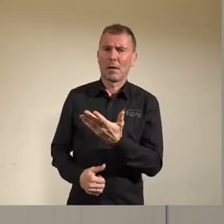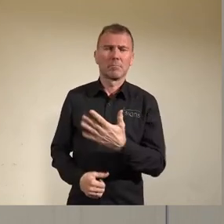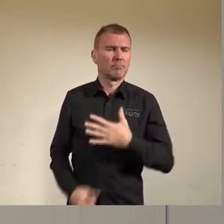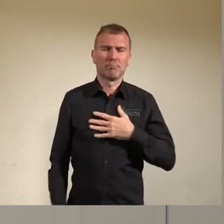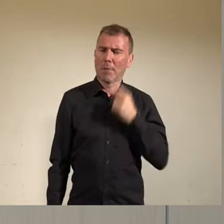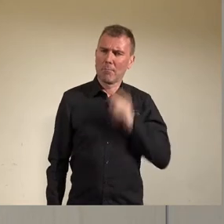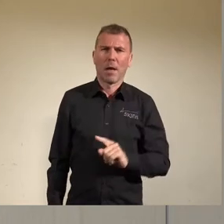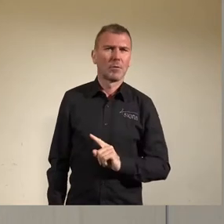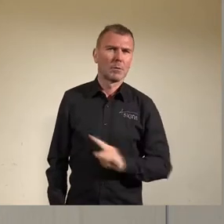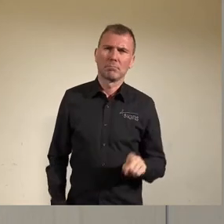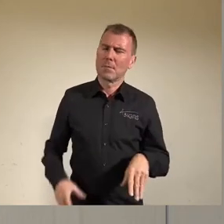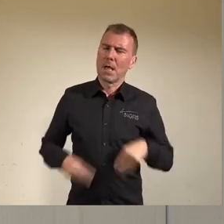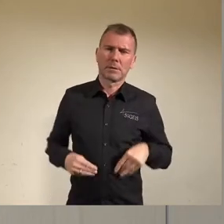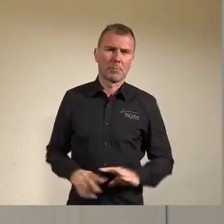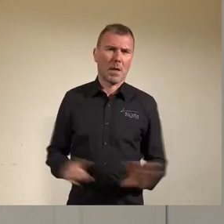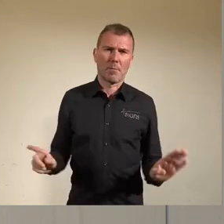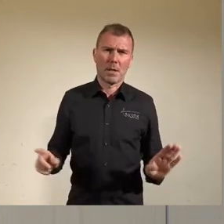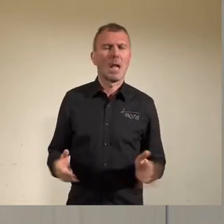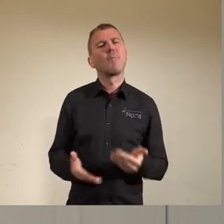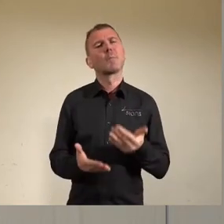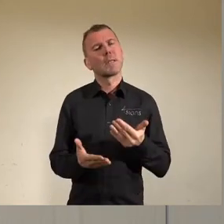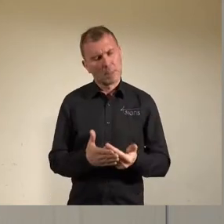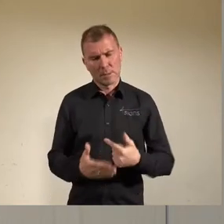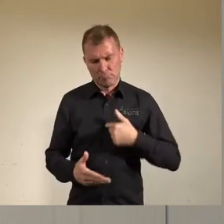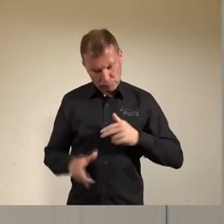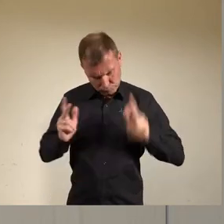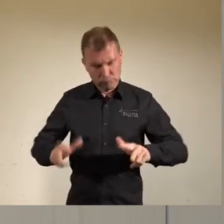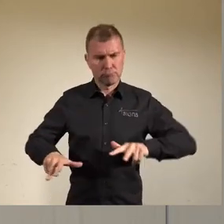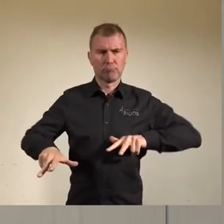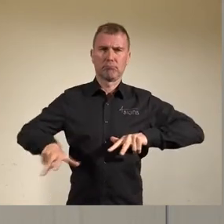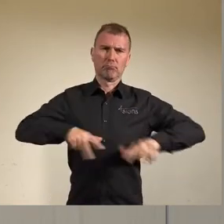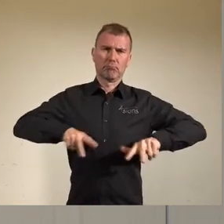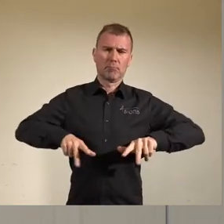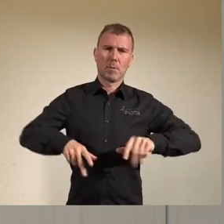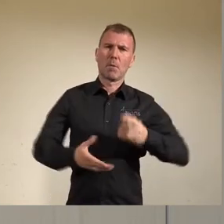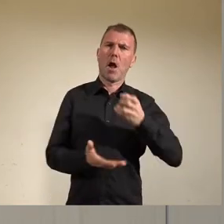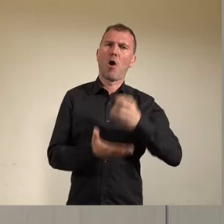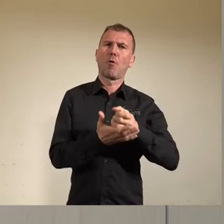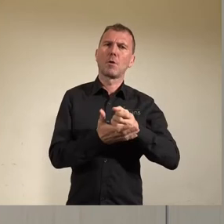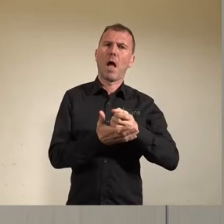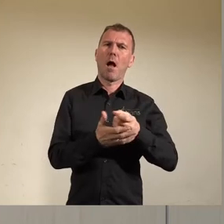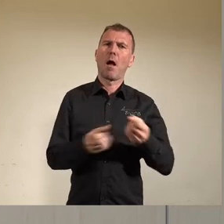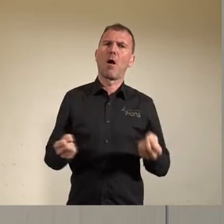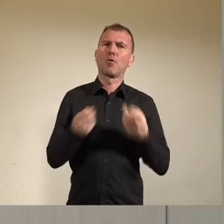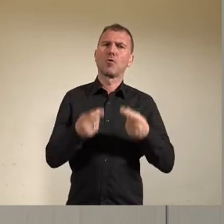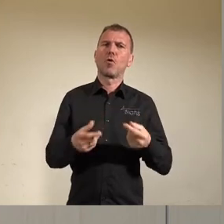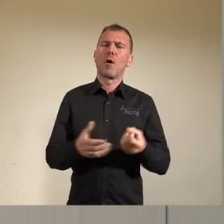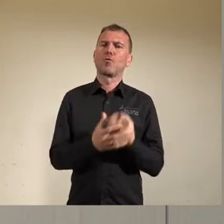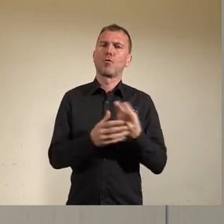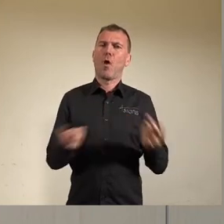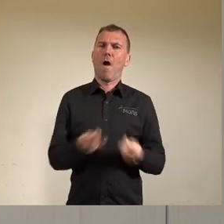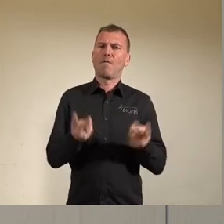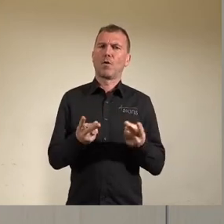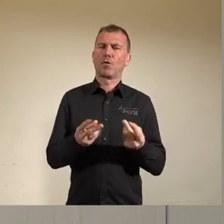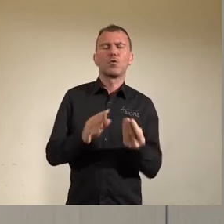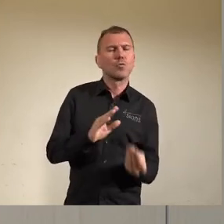Sicht nicht akzeptabel. Und deshalb haben wir gehandelt und bei der kommunalen Kulturförderung zusätzlich